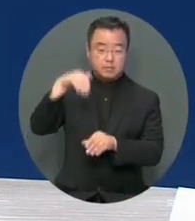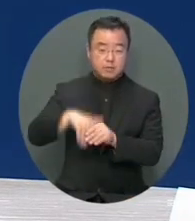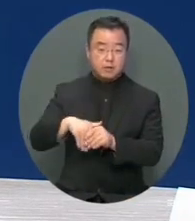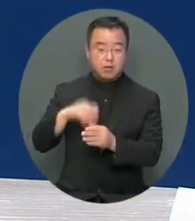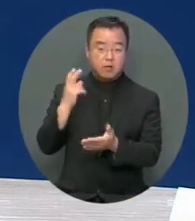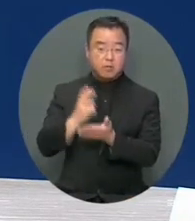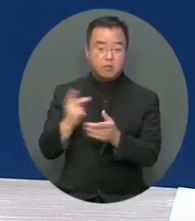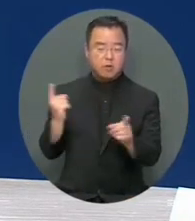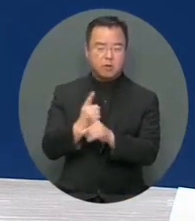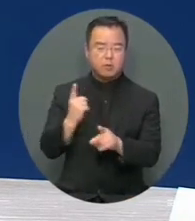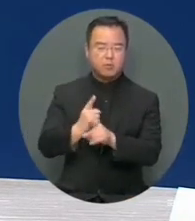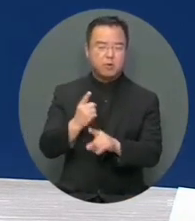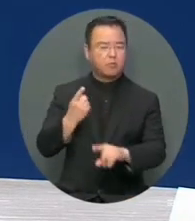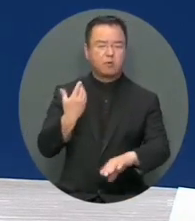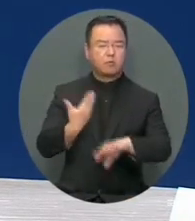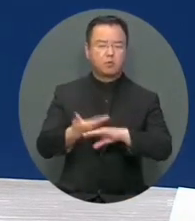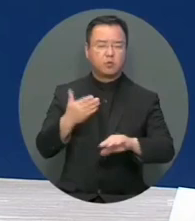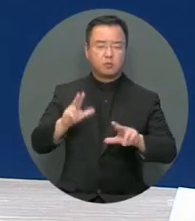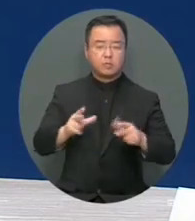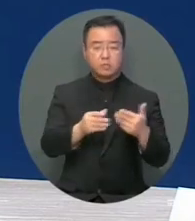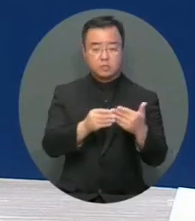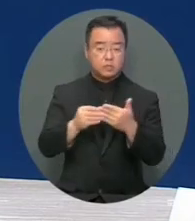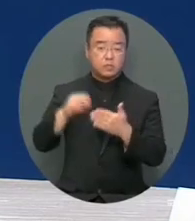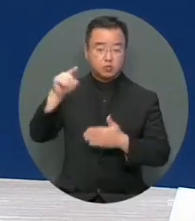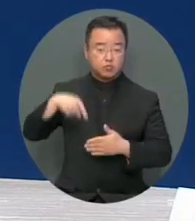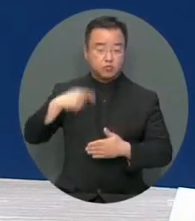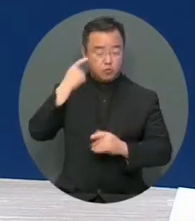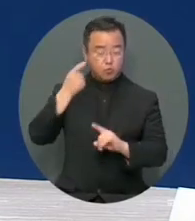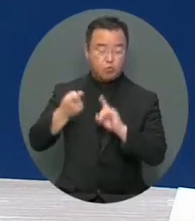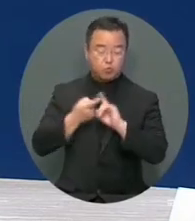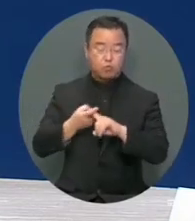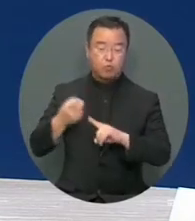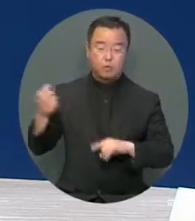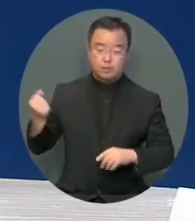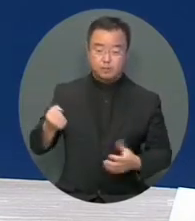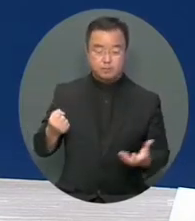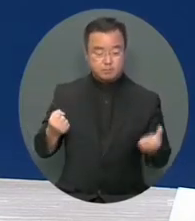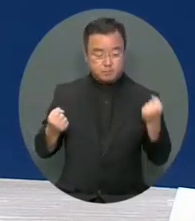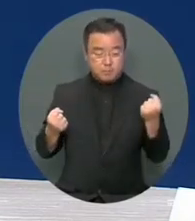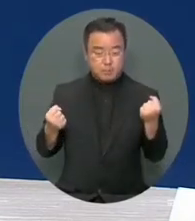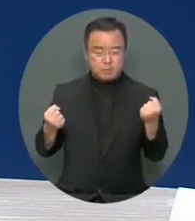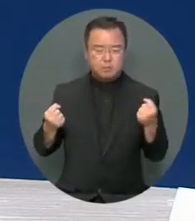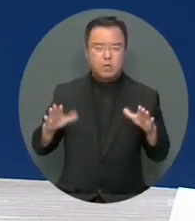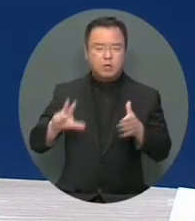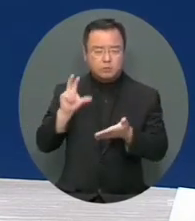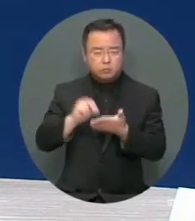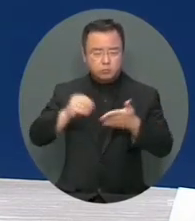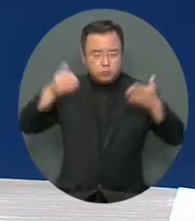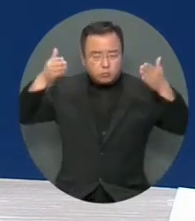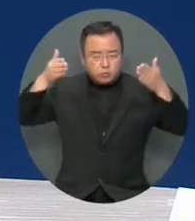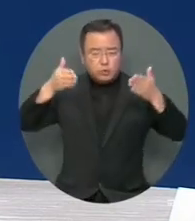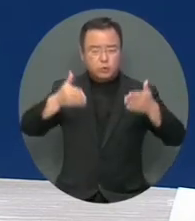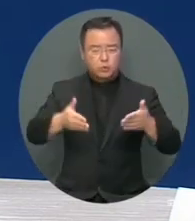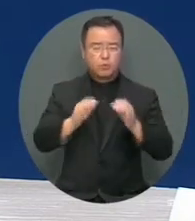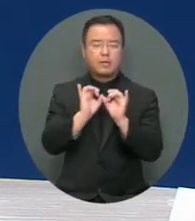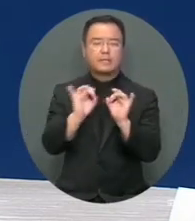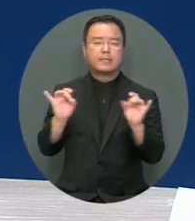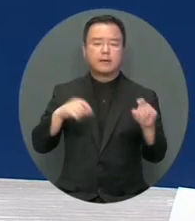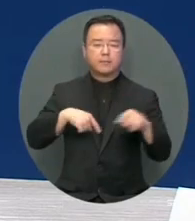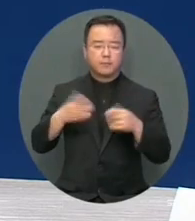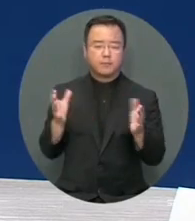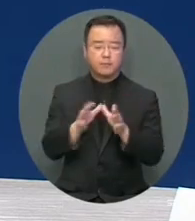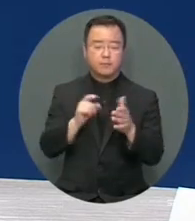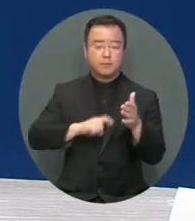달리 지도부도 깊은 관심을 가지고 이 문제를 들여다보고 각 당내에서